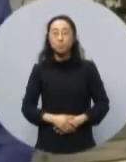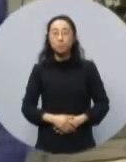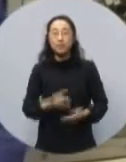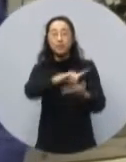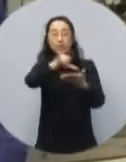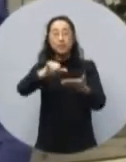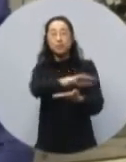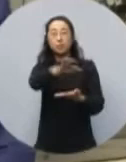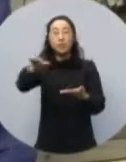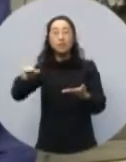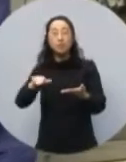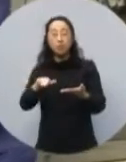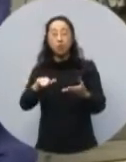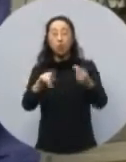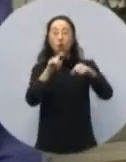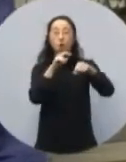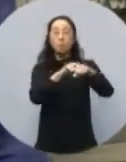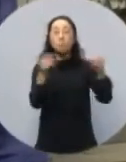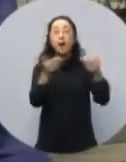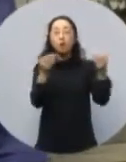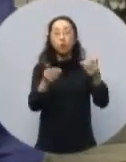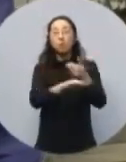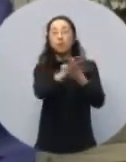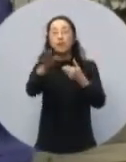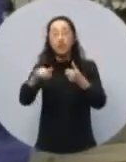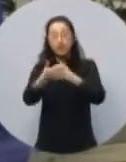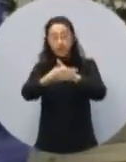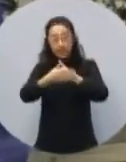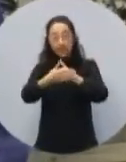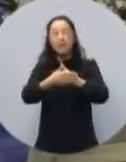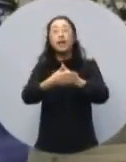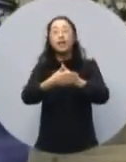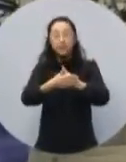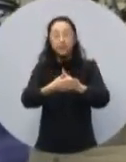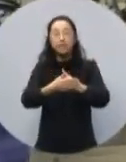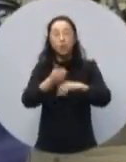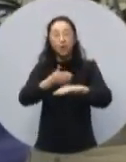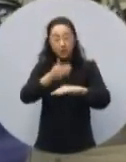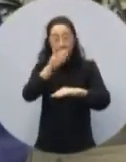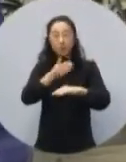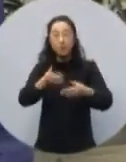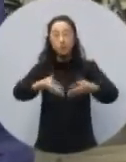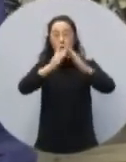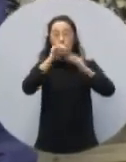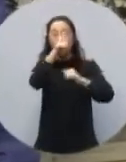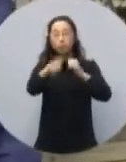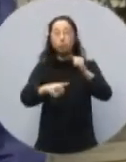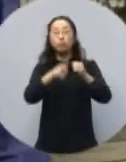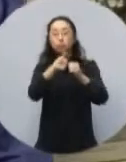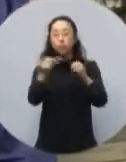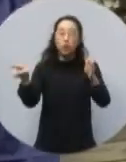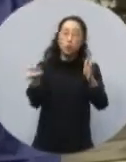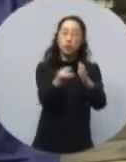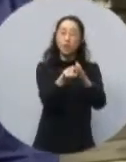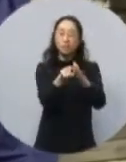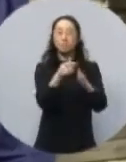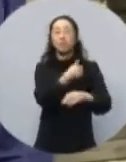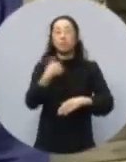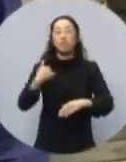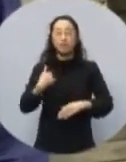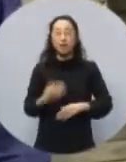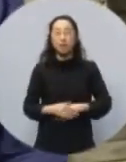地域の皆様と、パートの皆さんに支えられ、おかげさまで、創業50周年を迎えることができ